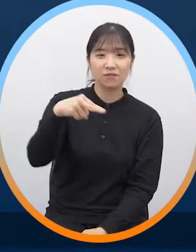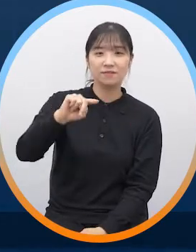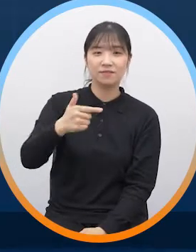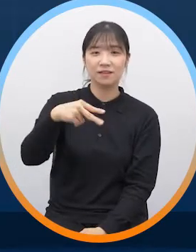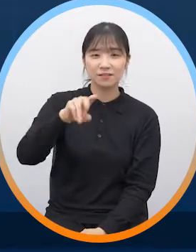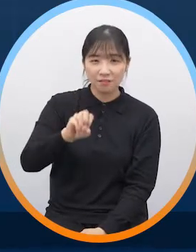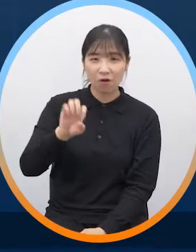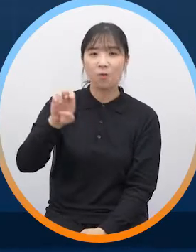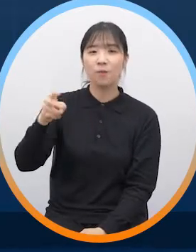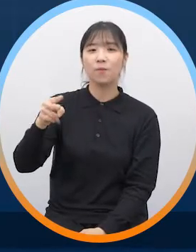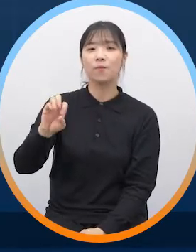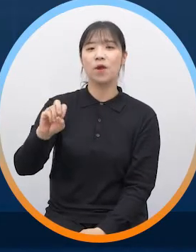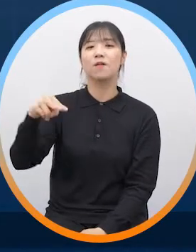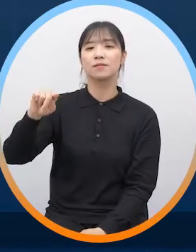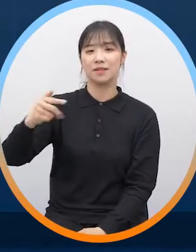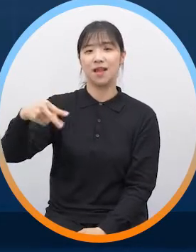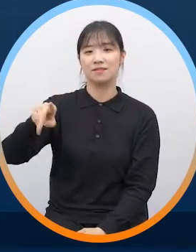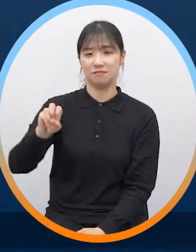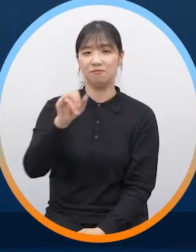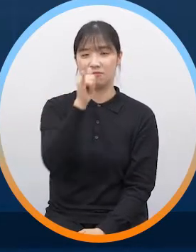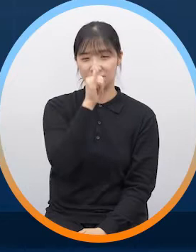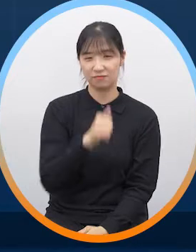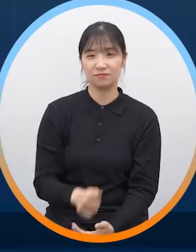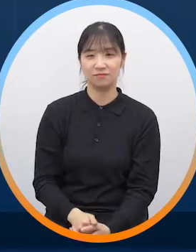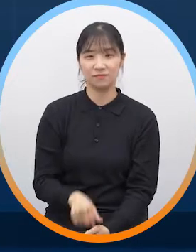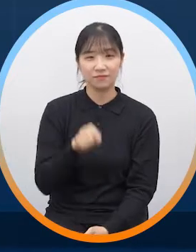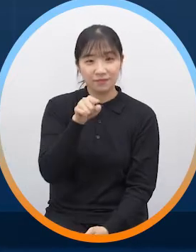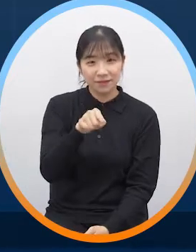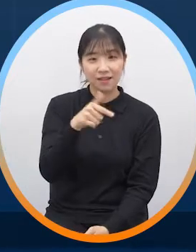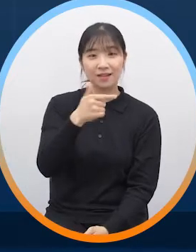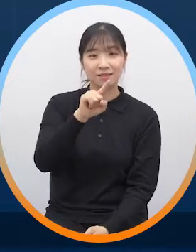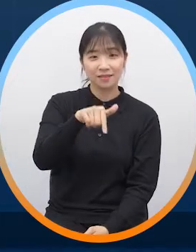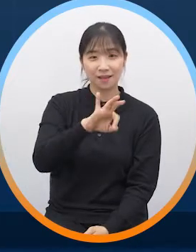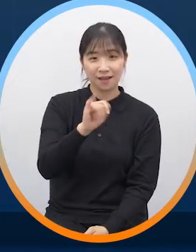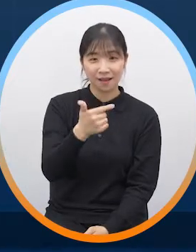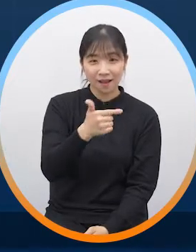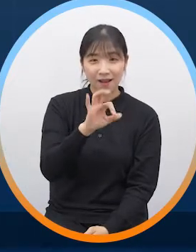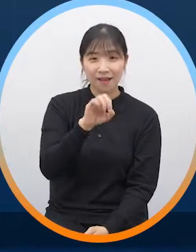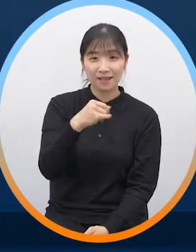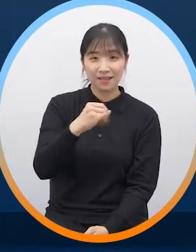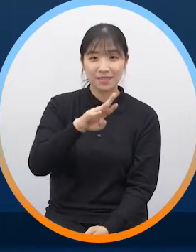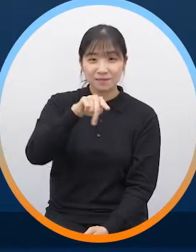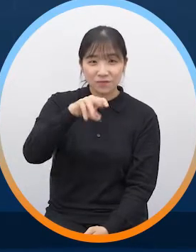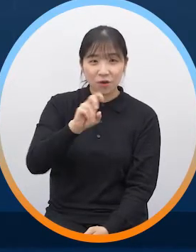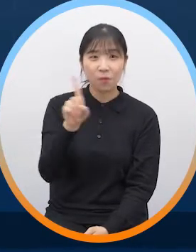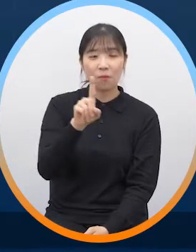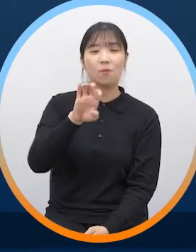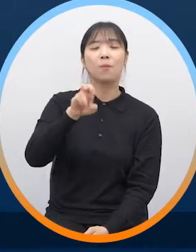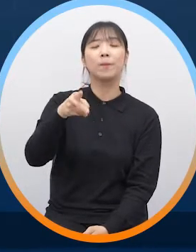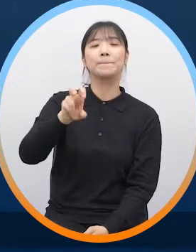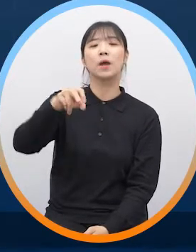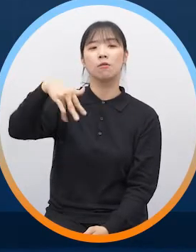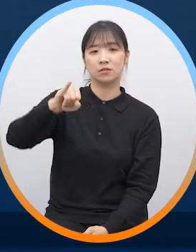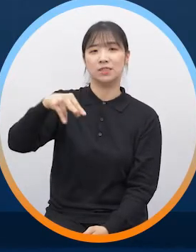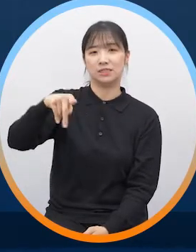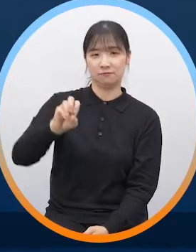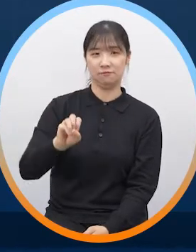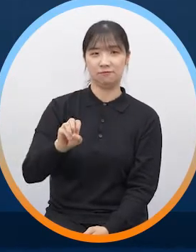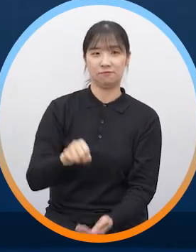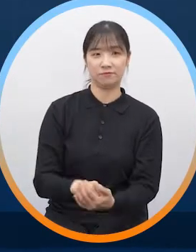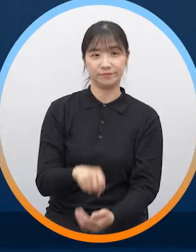산성과 평산성이 있습니다. 그런데 이제 우리 나간읍성은 평지성입니다.